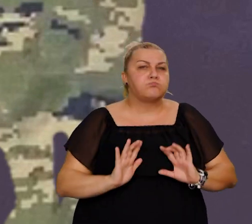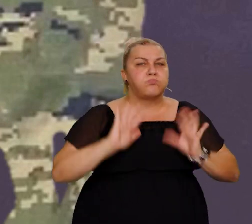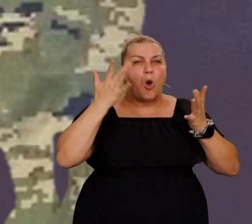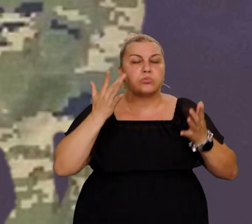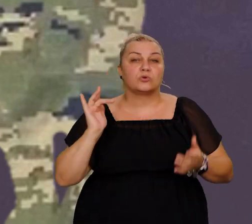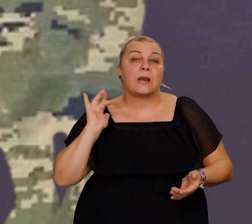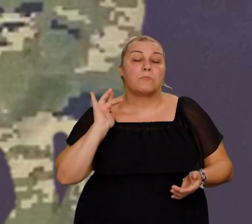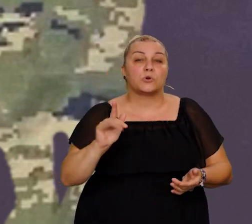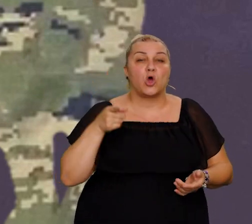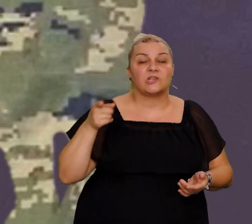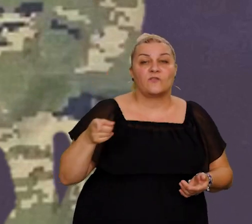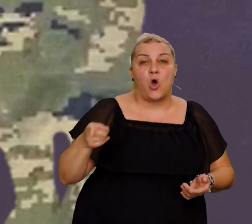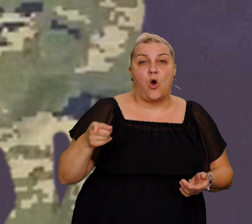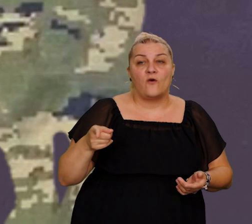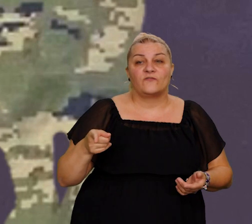pobunili protiv te...